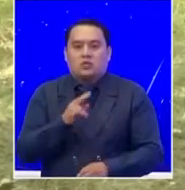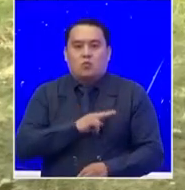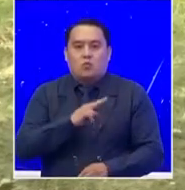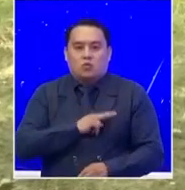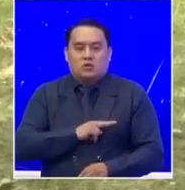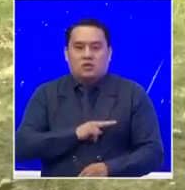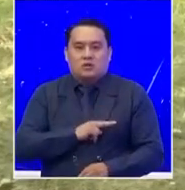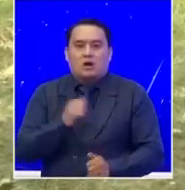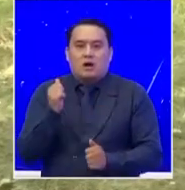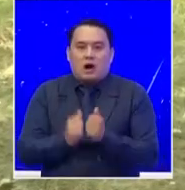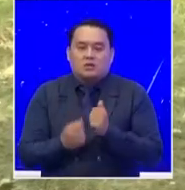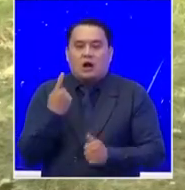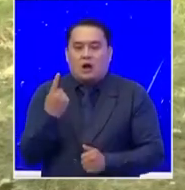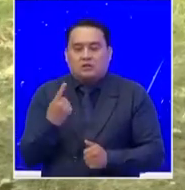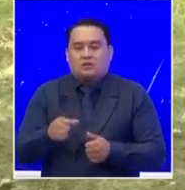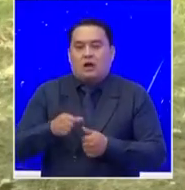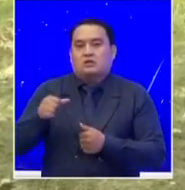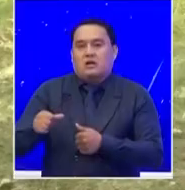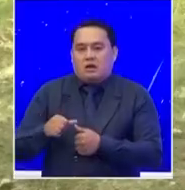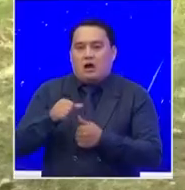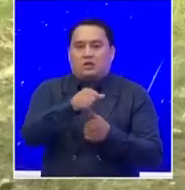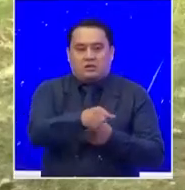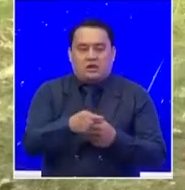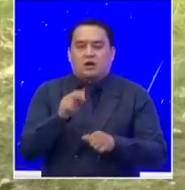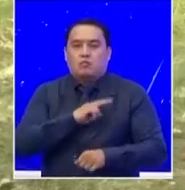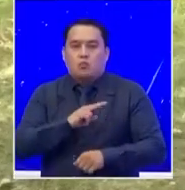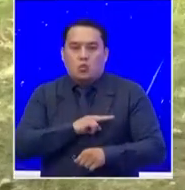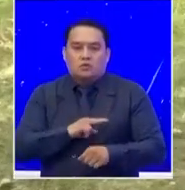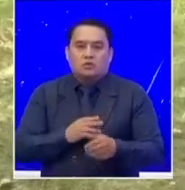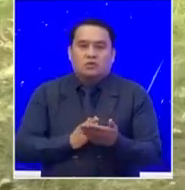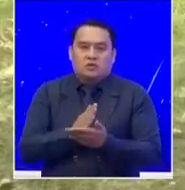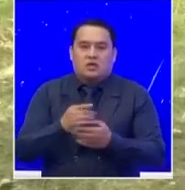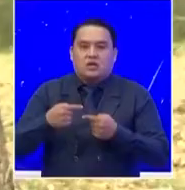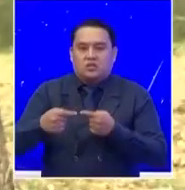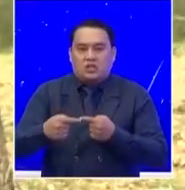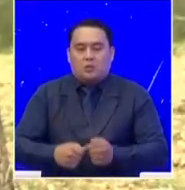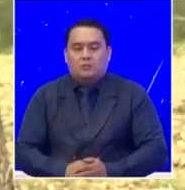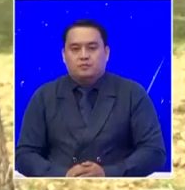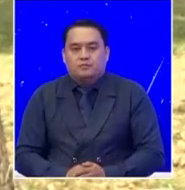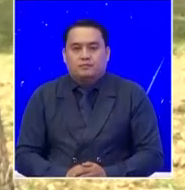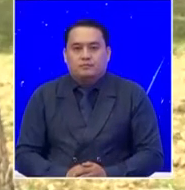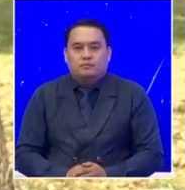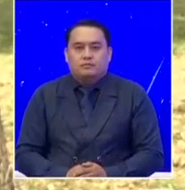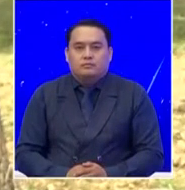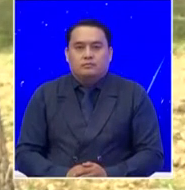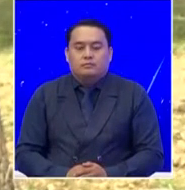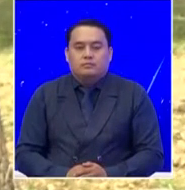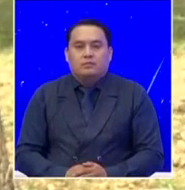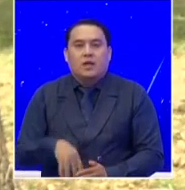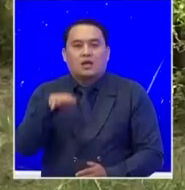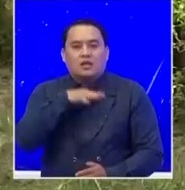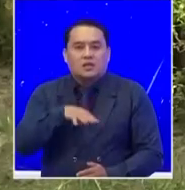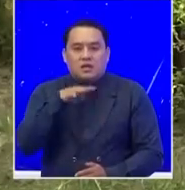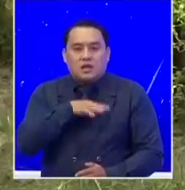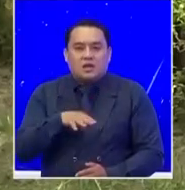нормы. Каждый один работает отдельно, его отдельно страхуют на допустимом расстоянии. Ребята из Текели формируют основной